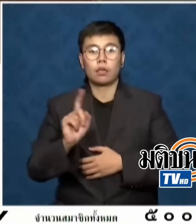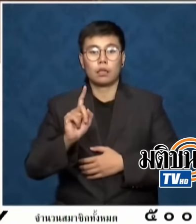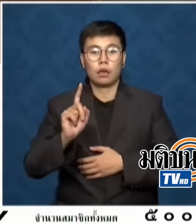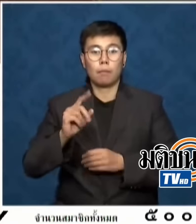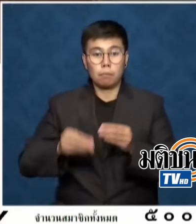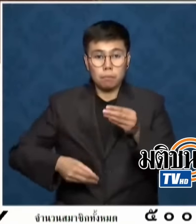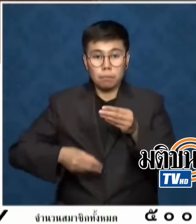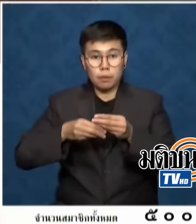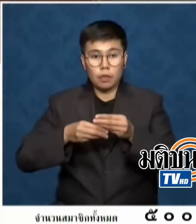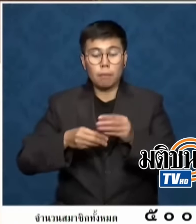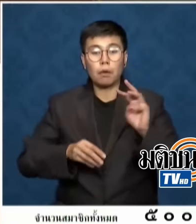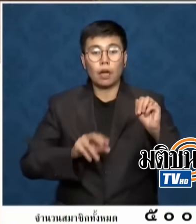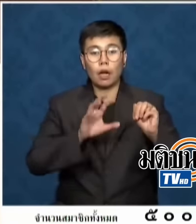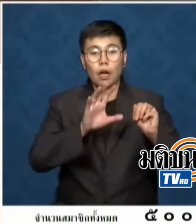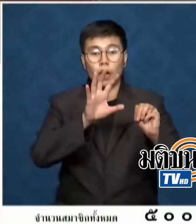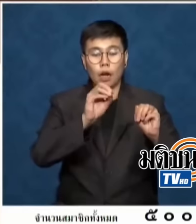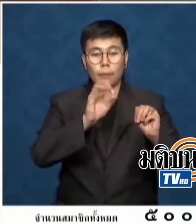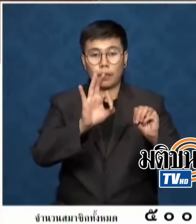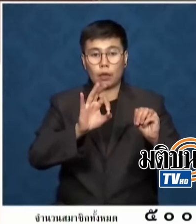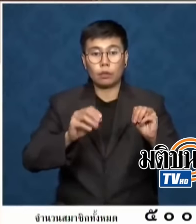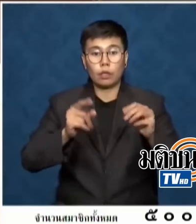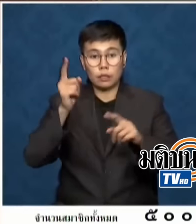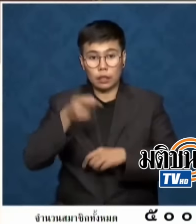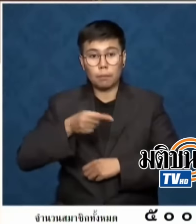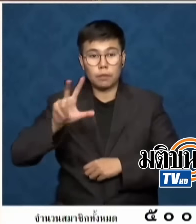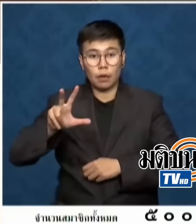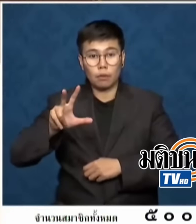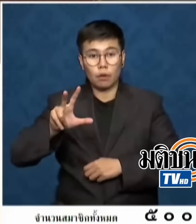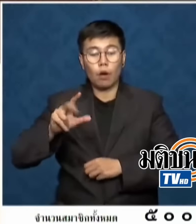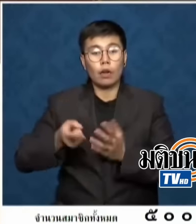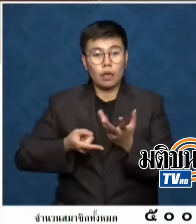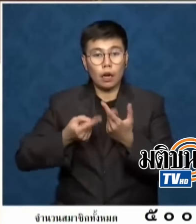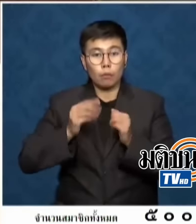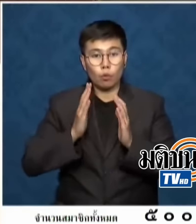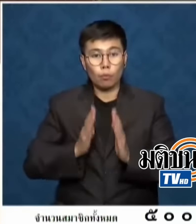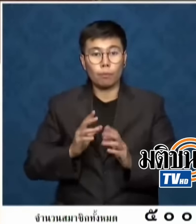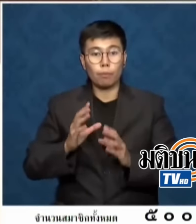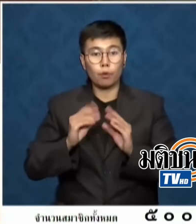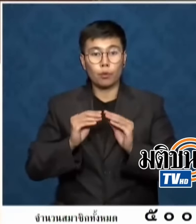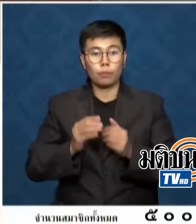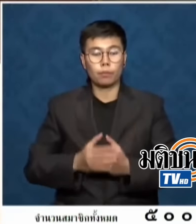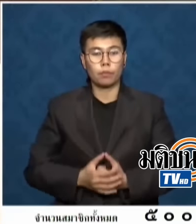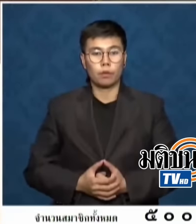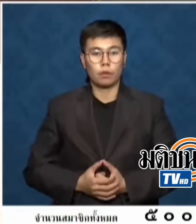า 59/3 นะครับขอตรวจสอบองค์ประชุมก่อนนะครับ